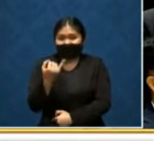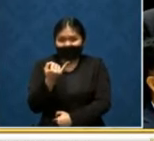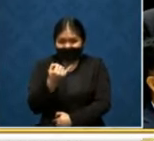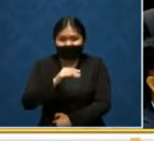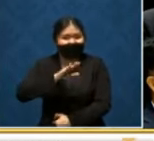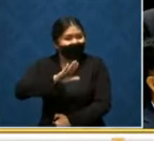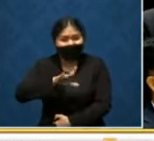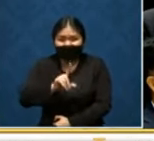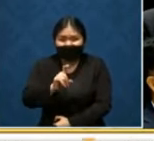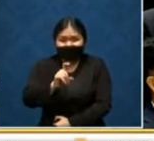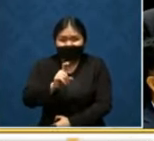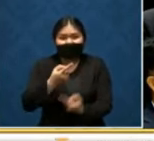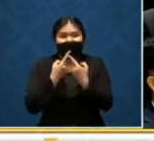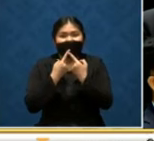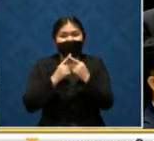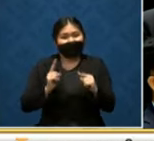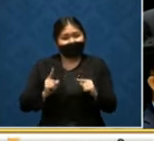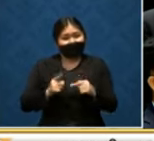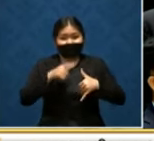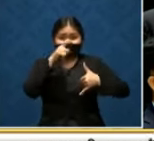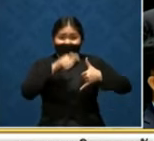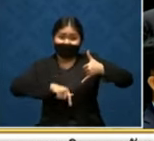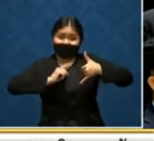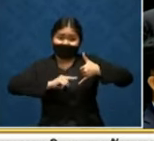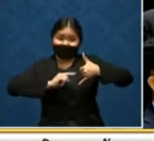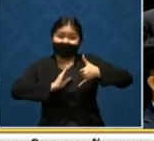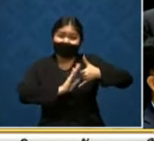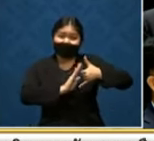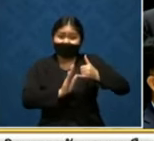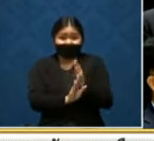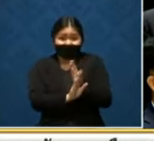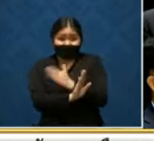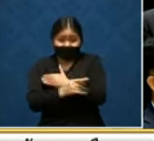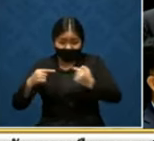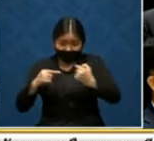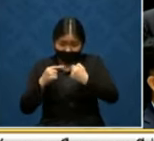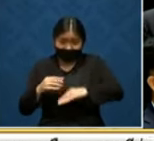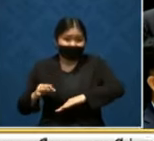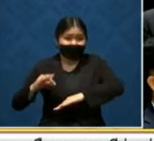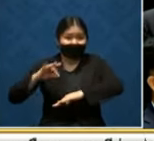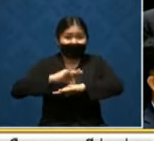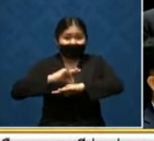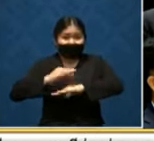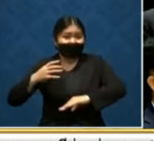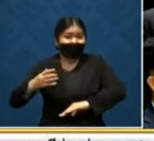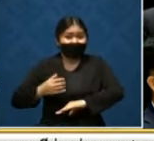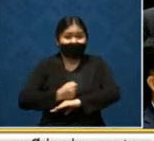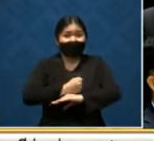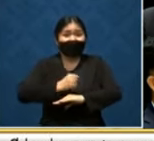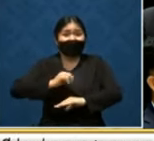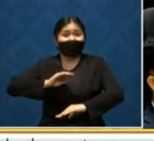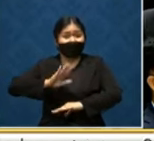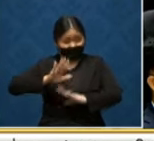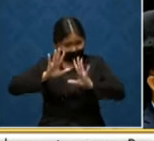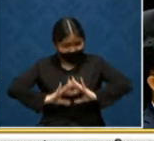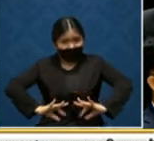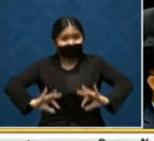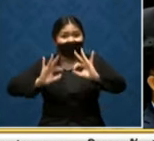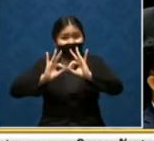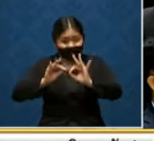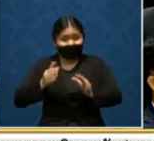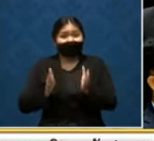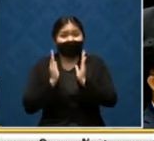ครับแต่เรื่องพฤติการณ์พฤติกรรมก่อนเข้าสู่อำนาจก่อนเข้าสู่ตำแหน่งนั้นเป็นเรื่องสำคัญที่